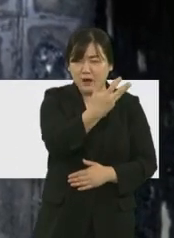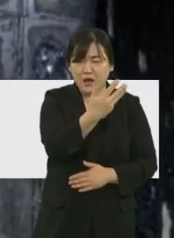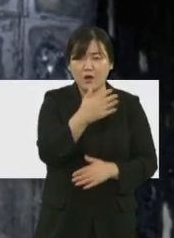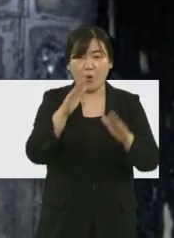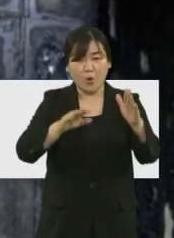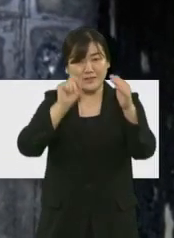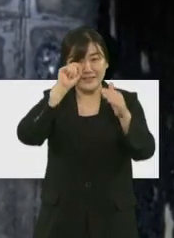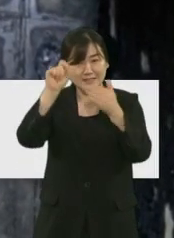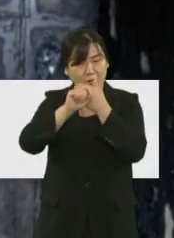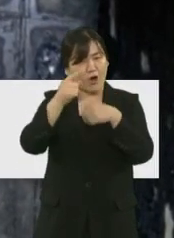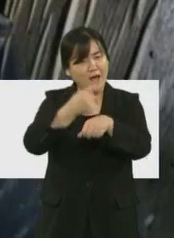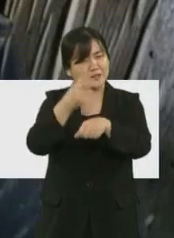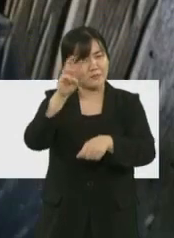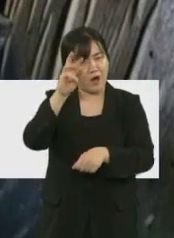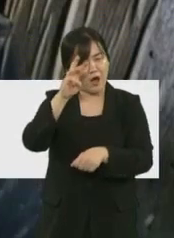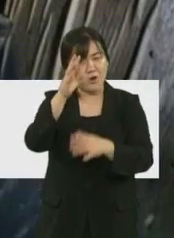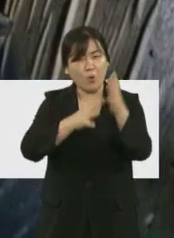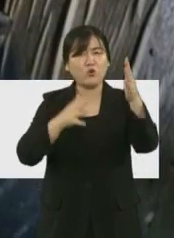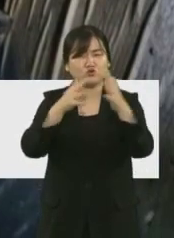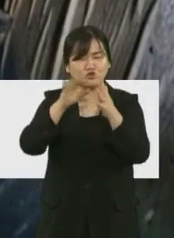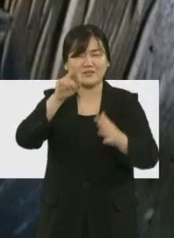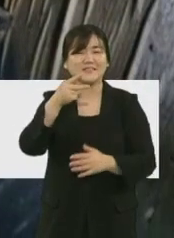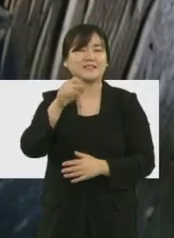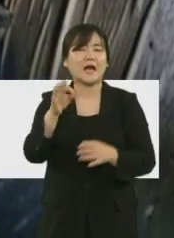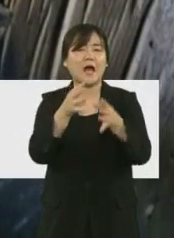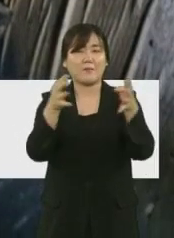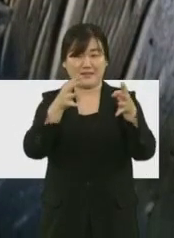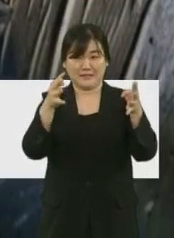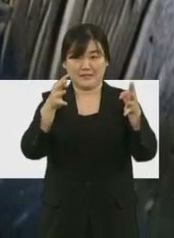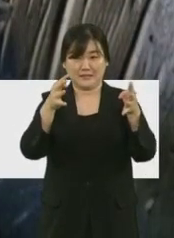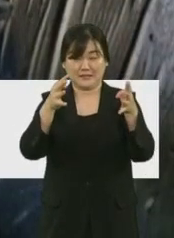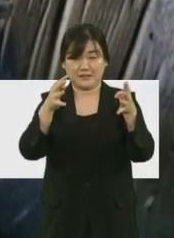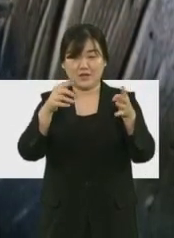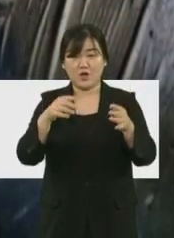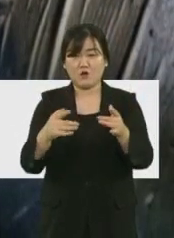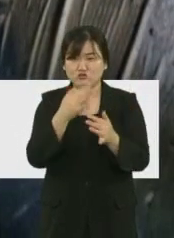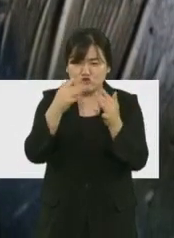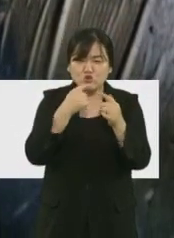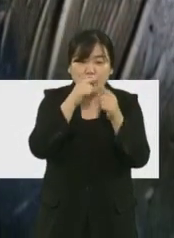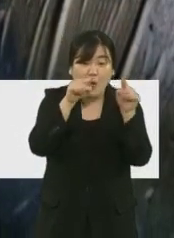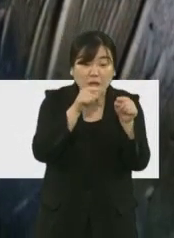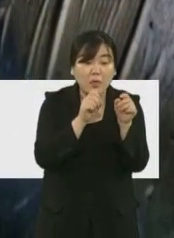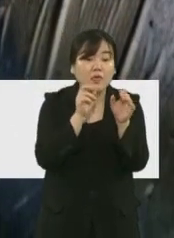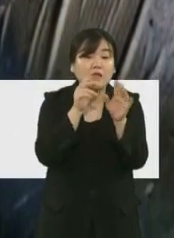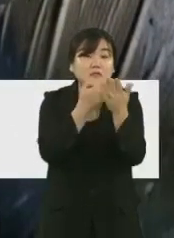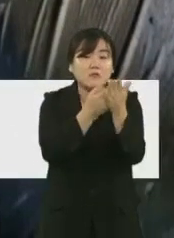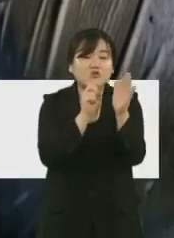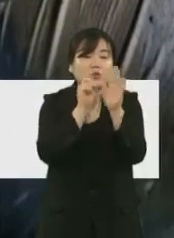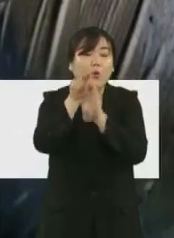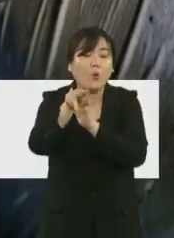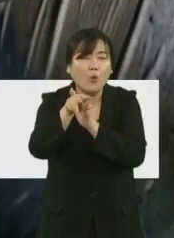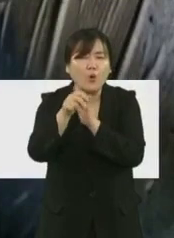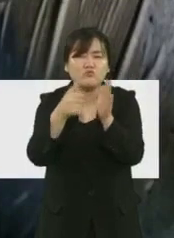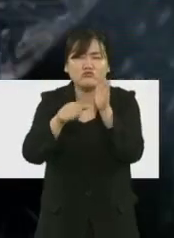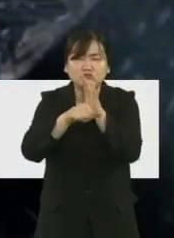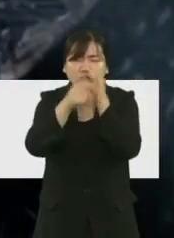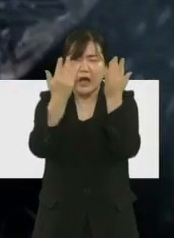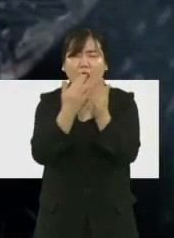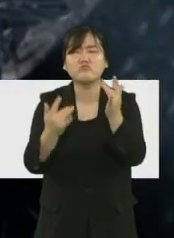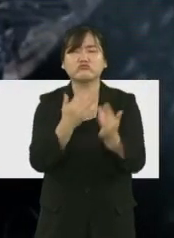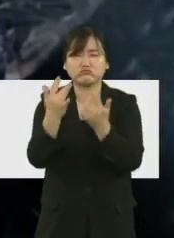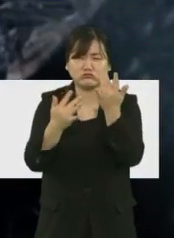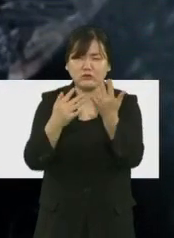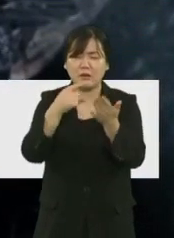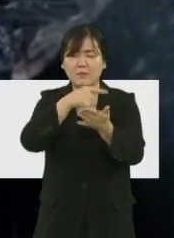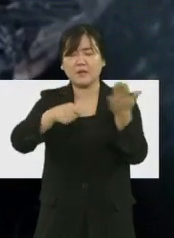씨는 오늘 새벽 1시 반쯤 공주시 의당면 의 한 아파트에서 불이 부턴 종이를 창문 사이로 던져 가재도구 등 의 불에 타